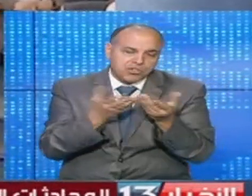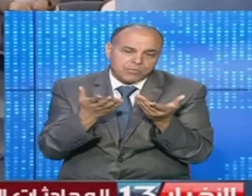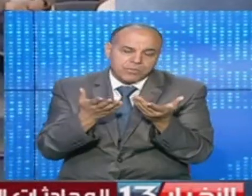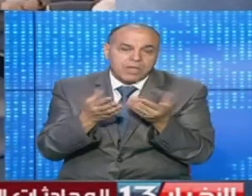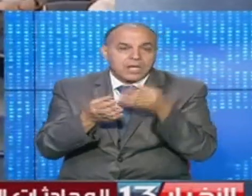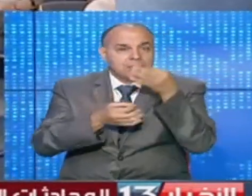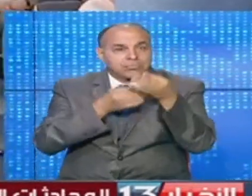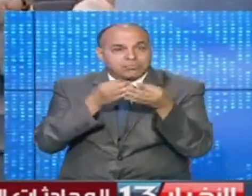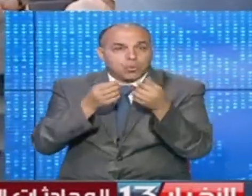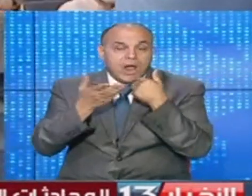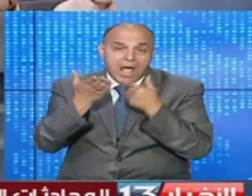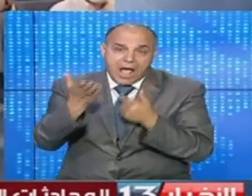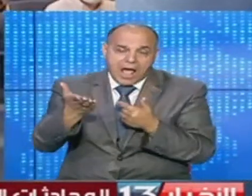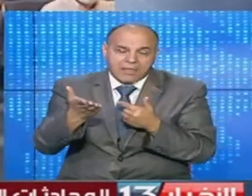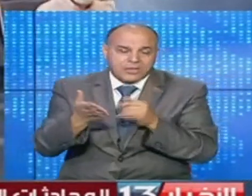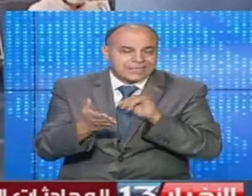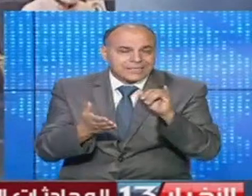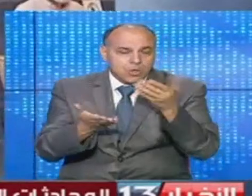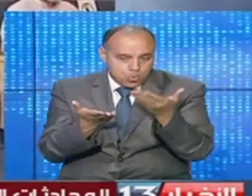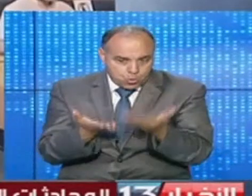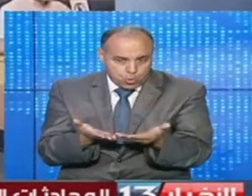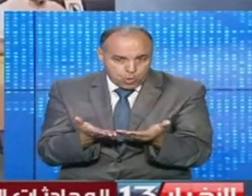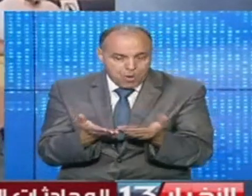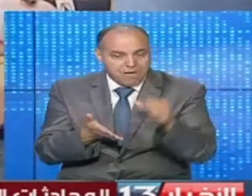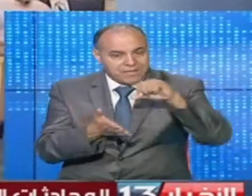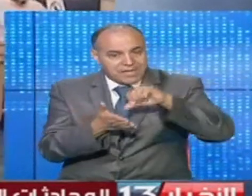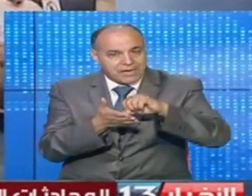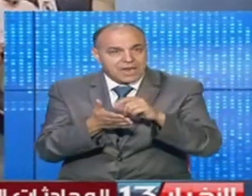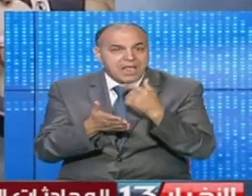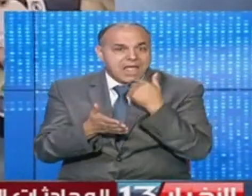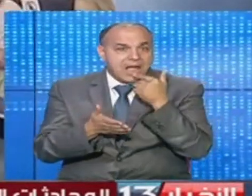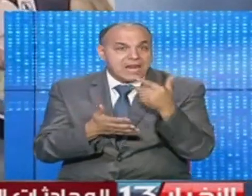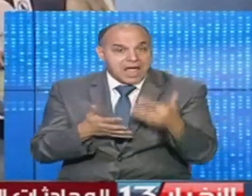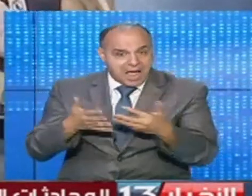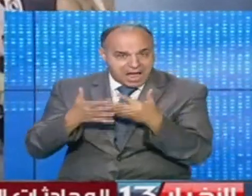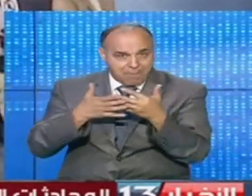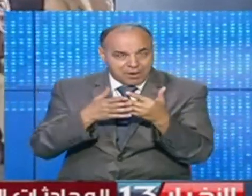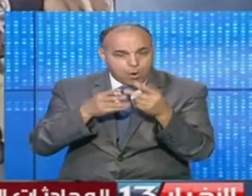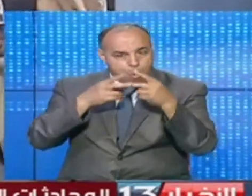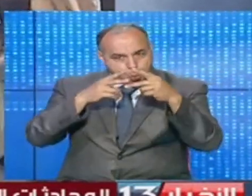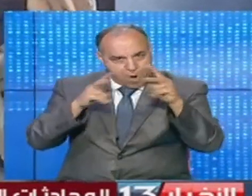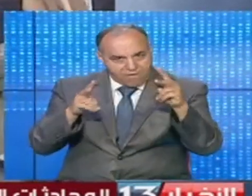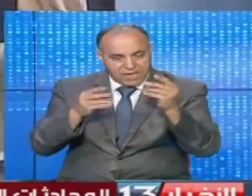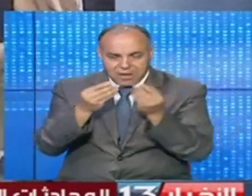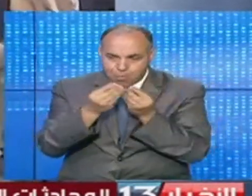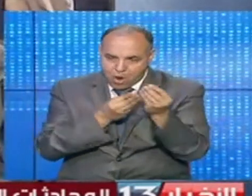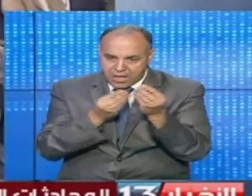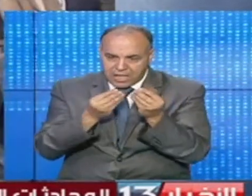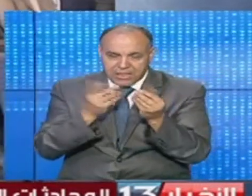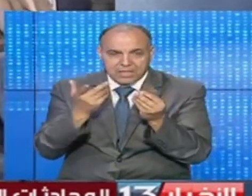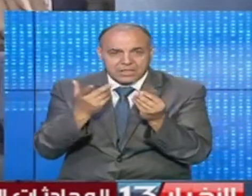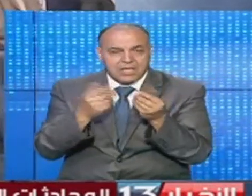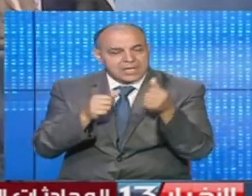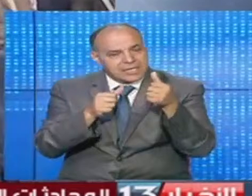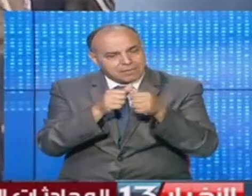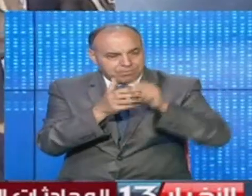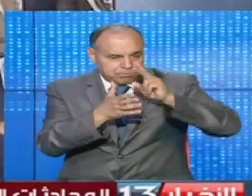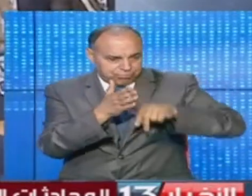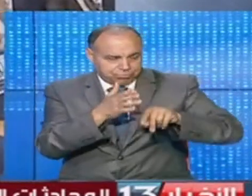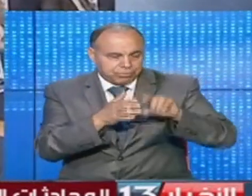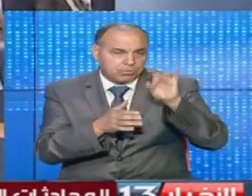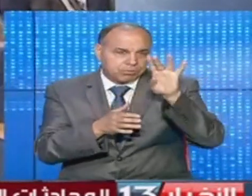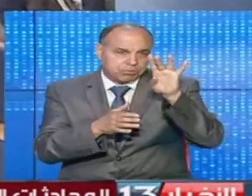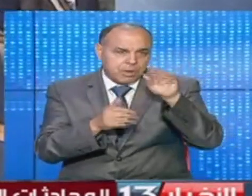تصريح ياتي عقب ما اعلن اليوم في طهران من ان واشنطن وافقت خلال محادثات لاحياء الاتفاق